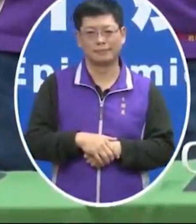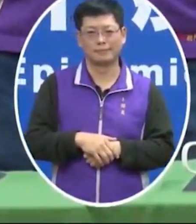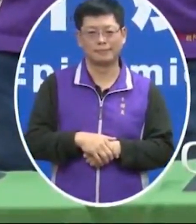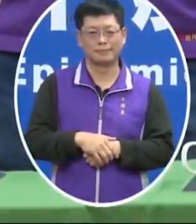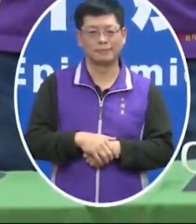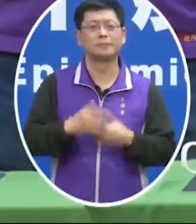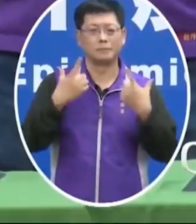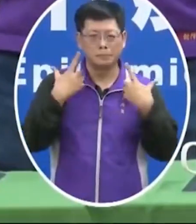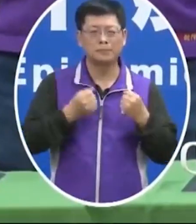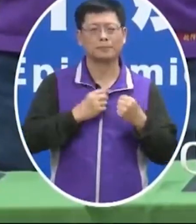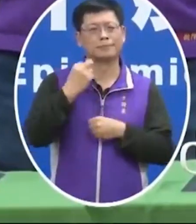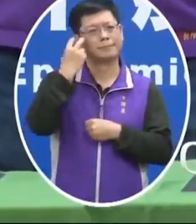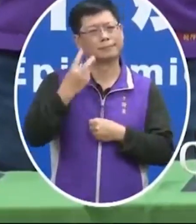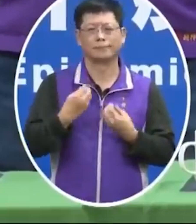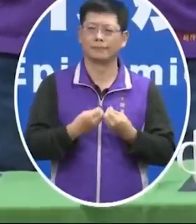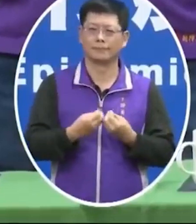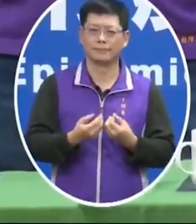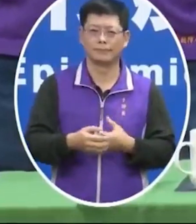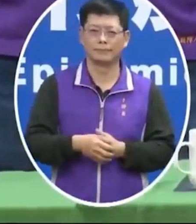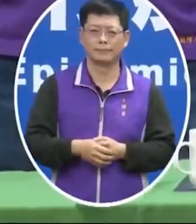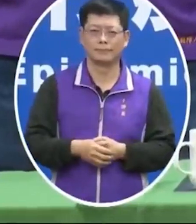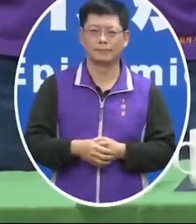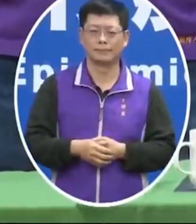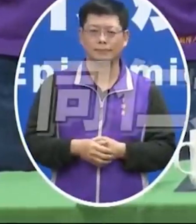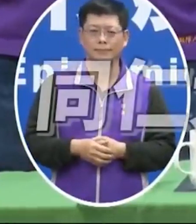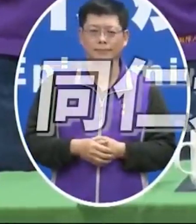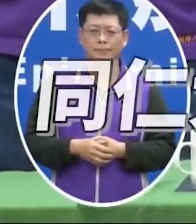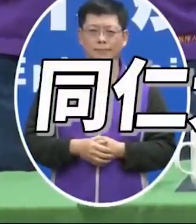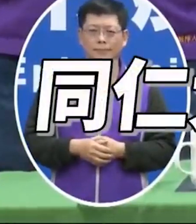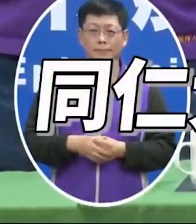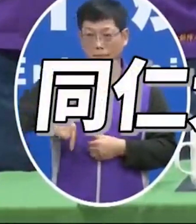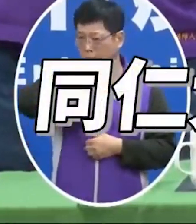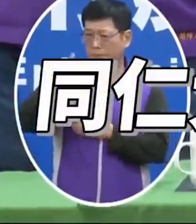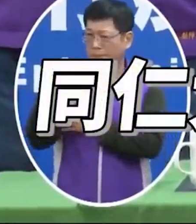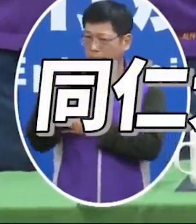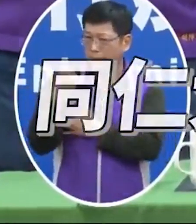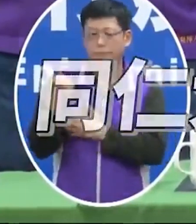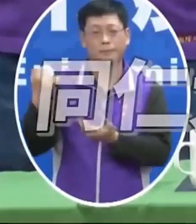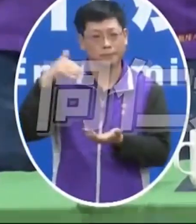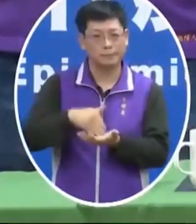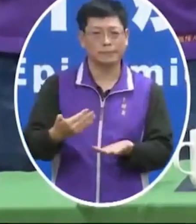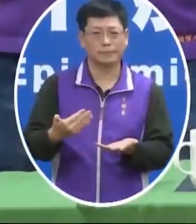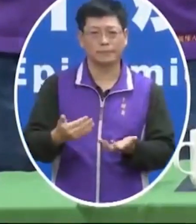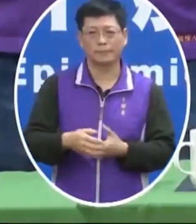那不过总是大家就觉得，对不对？同仁打得这么努力，